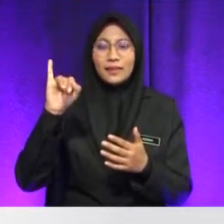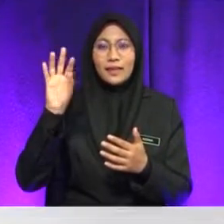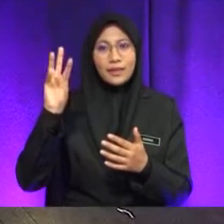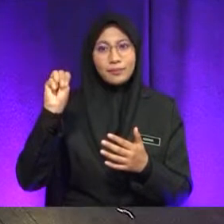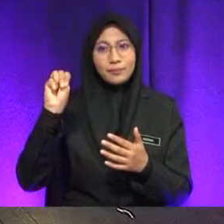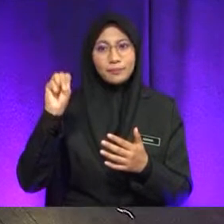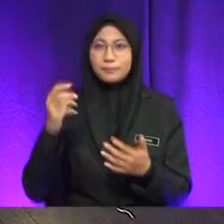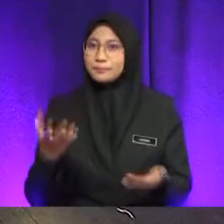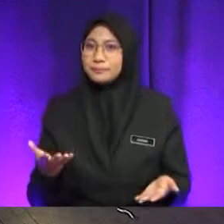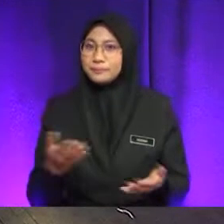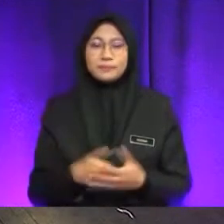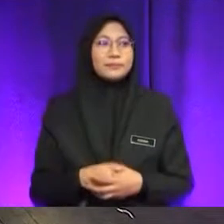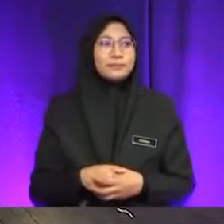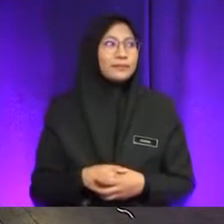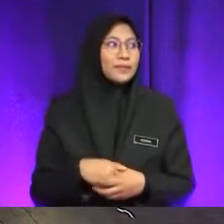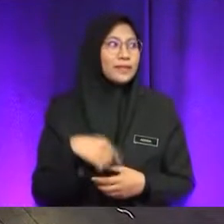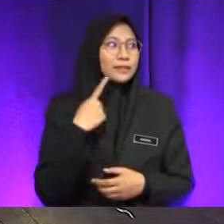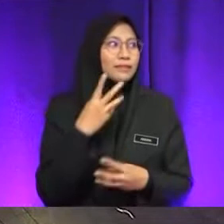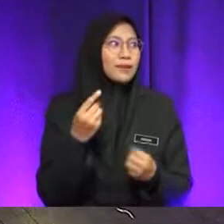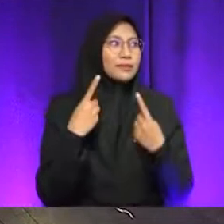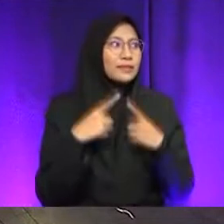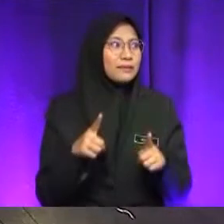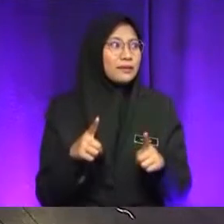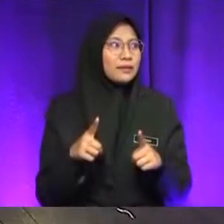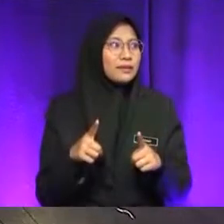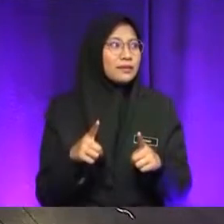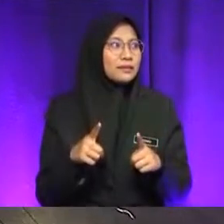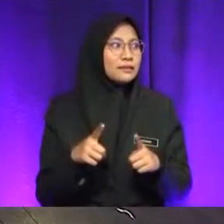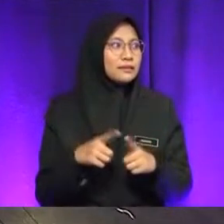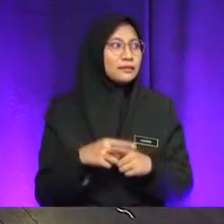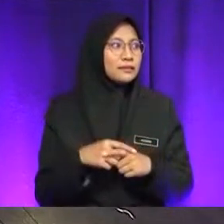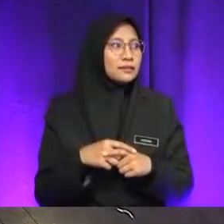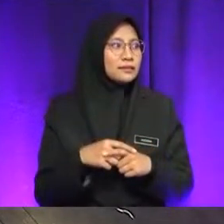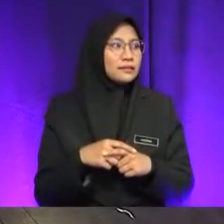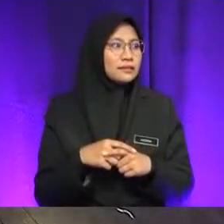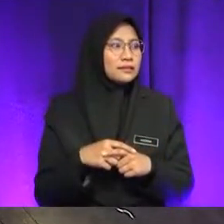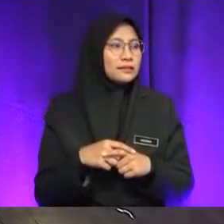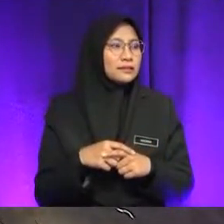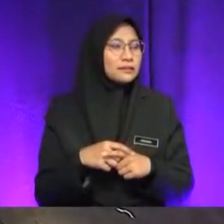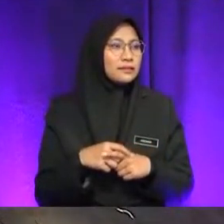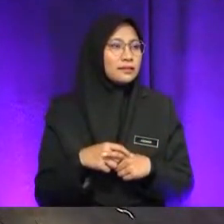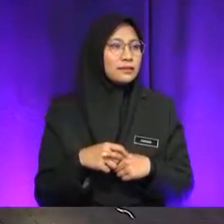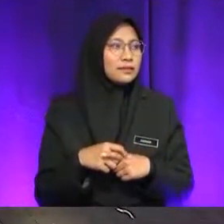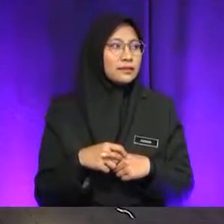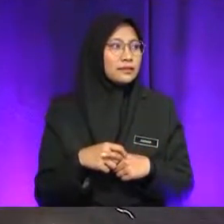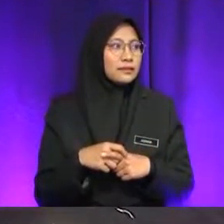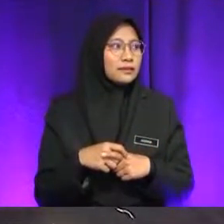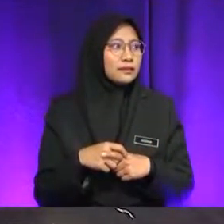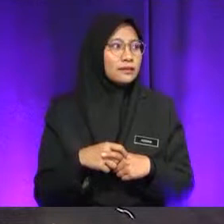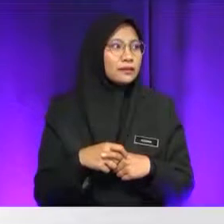nilai UN Oke siap lalu rezeki oleh-oleh kira Alhamdulillah Oke